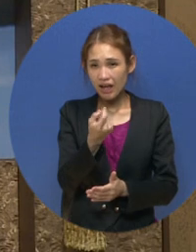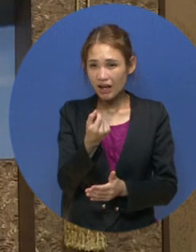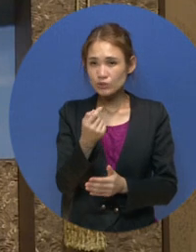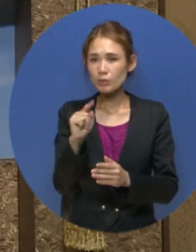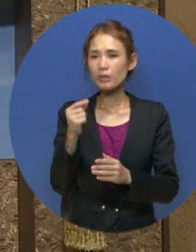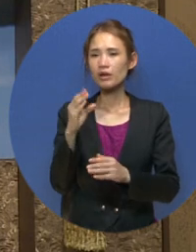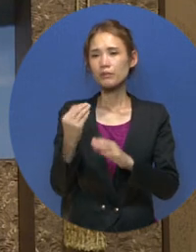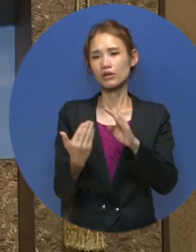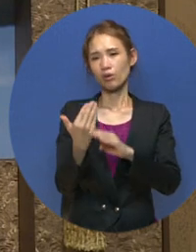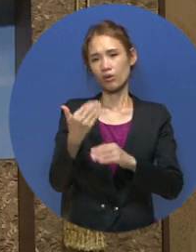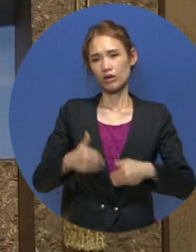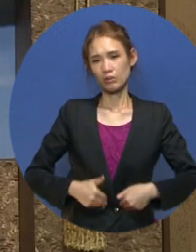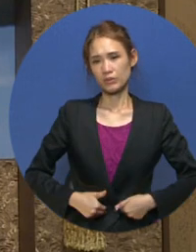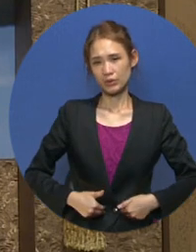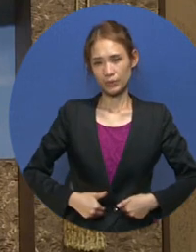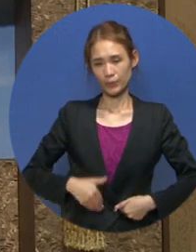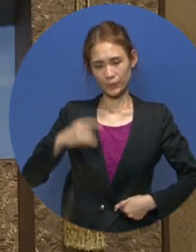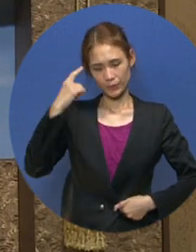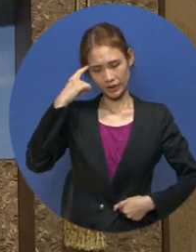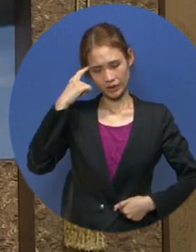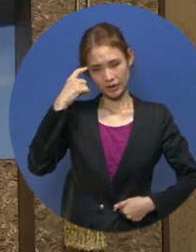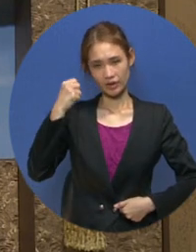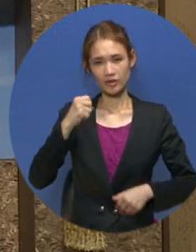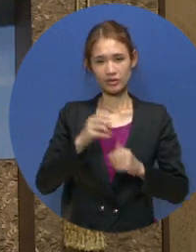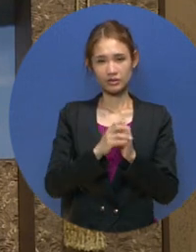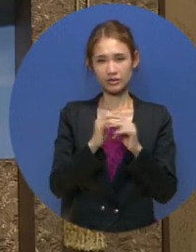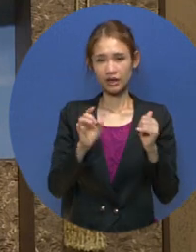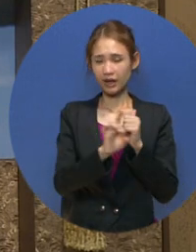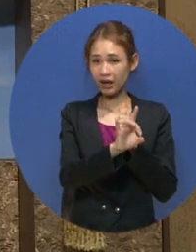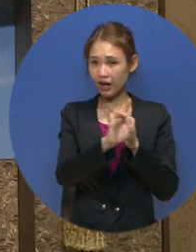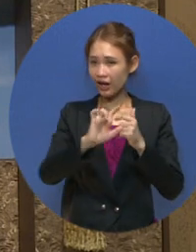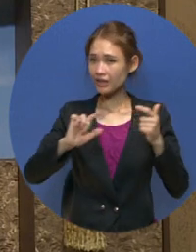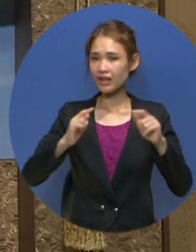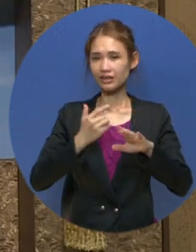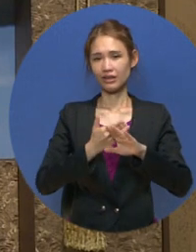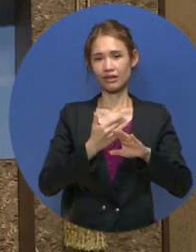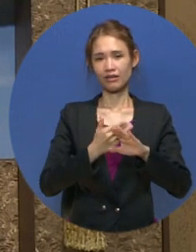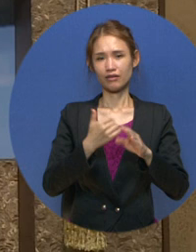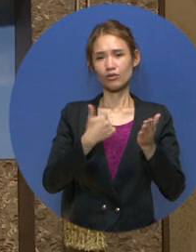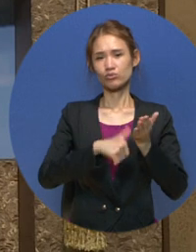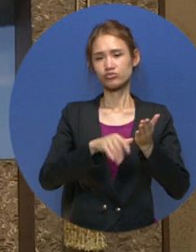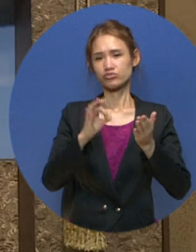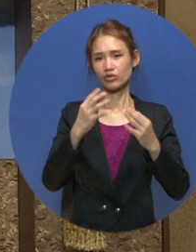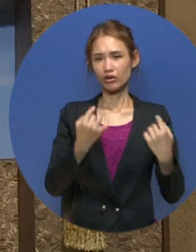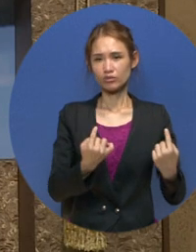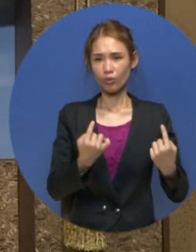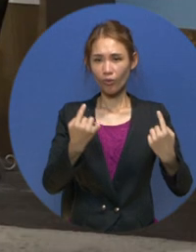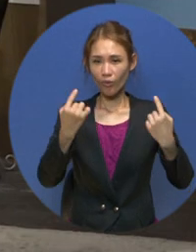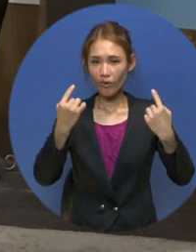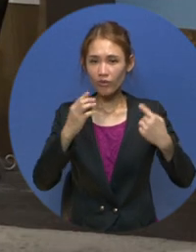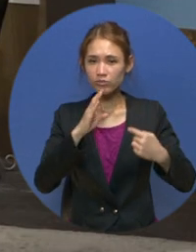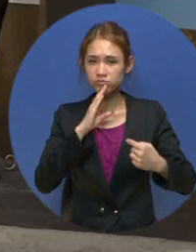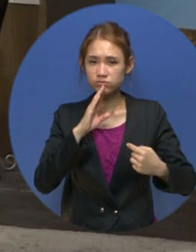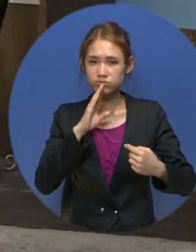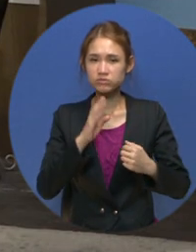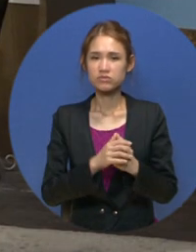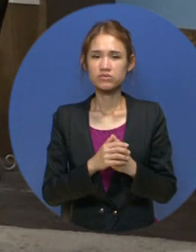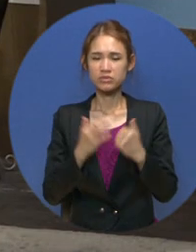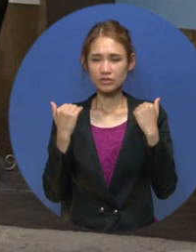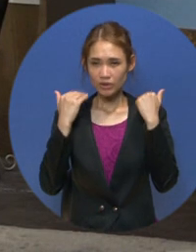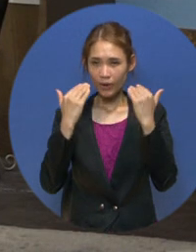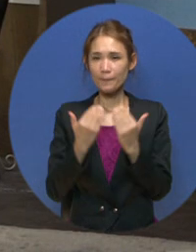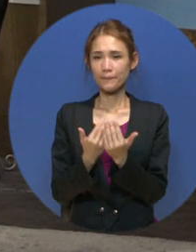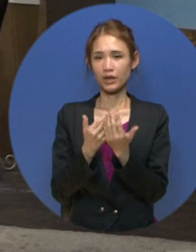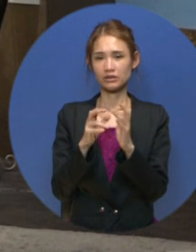넘어야 된다고 생각하고 있습니다. 네. 사람마다 다르겠지만 네. 요즘은 또 물가도 많이 높아져서 맞습니다. 그래서